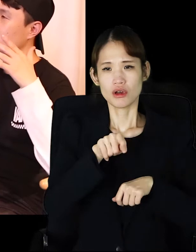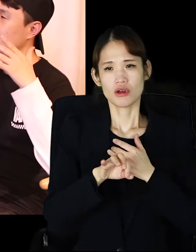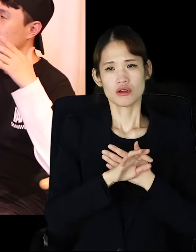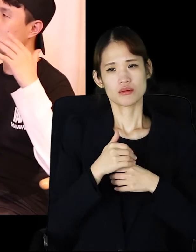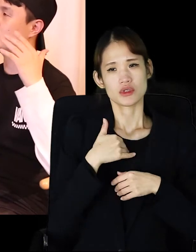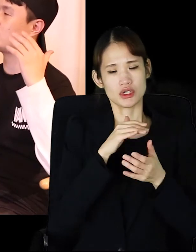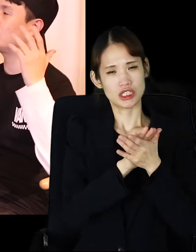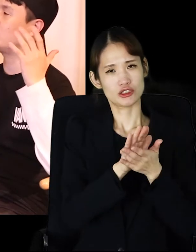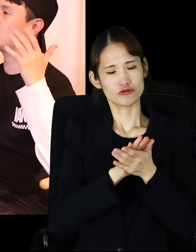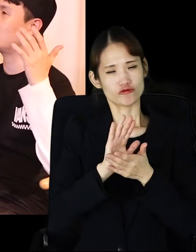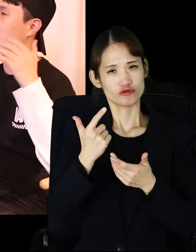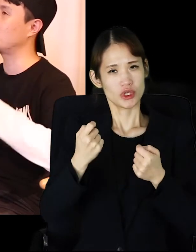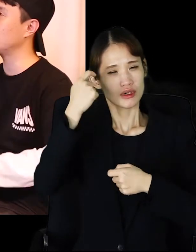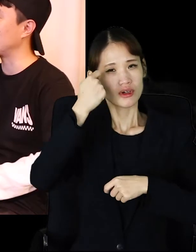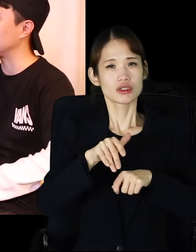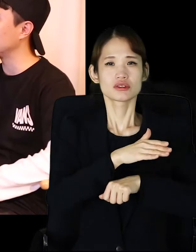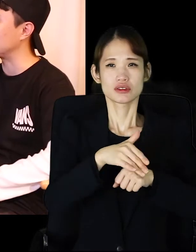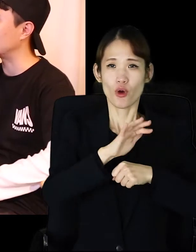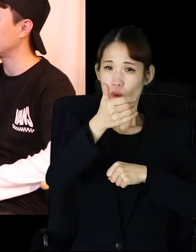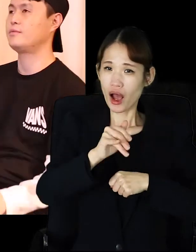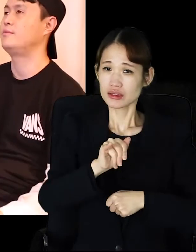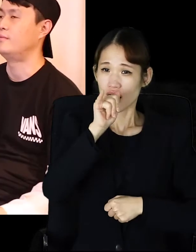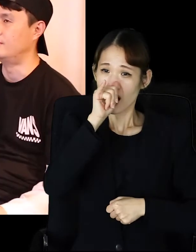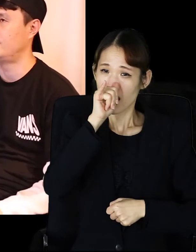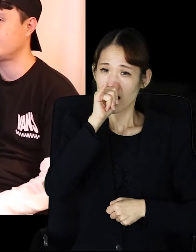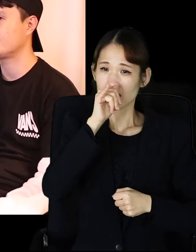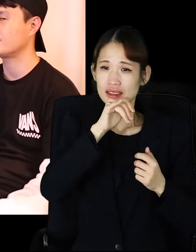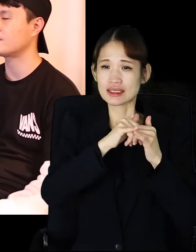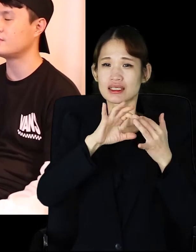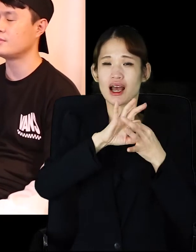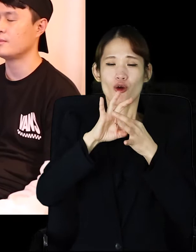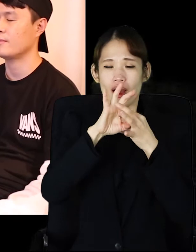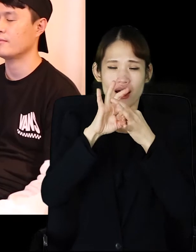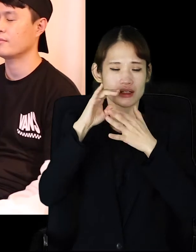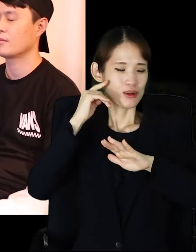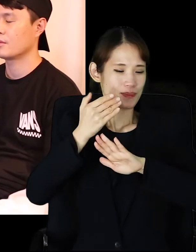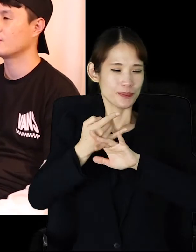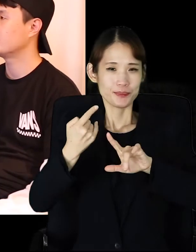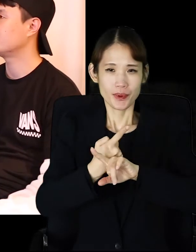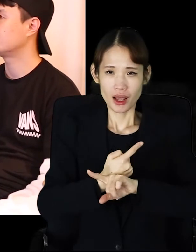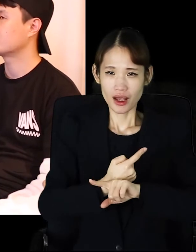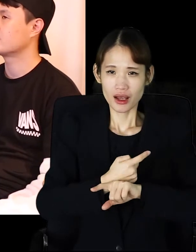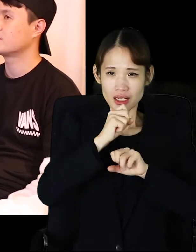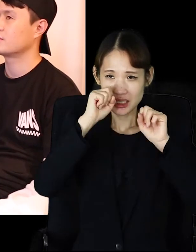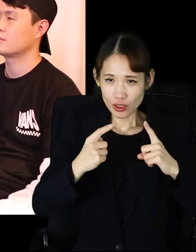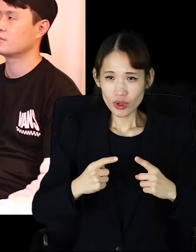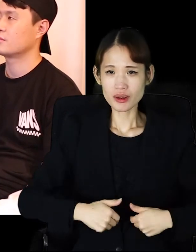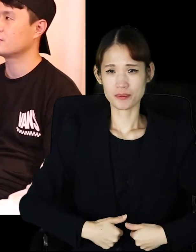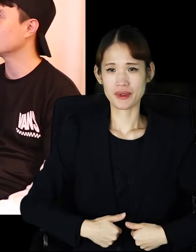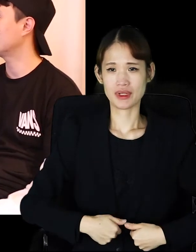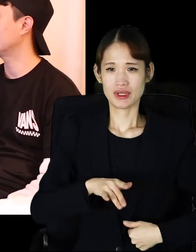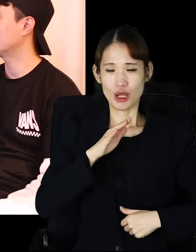하면은 조금 친구가 되는 것 같아라는 뭐 그런 과정이 있나요? 뭔가 그런 인간관계의 반전의 기점을 잡아야 되는데 그런 순간들이 몇 개 있죠. 뭐